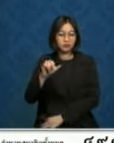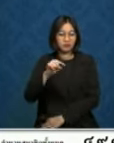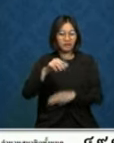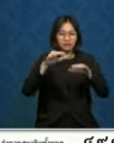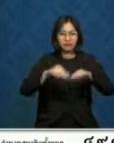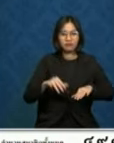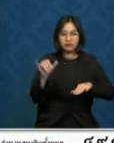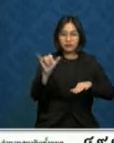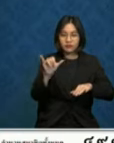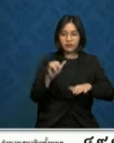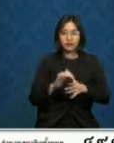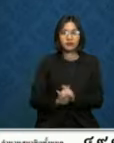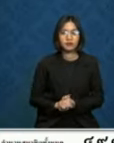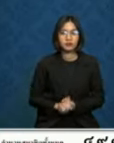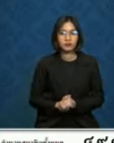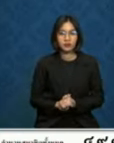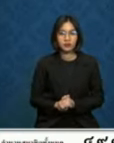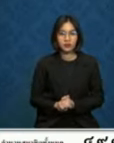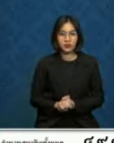ครับ